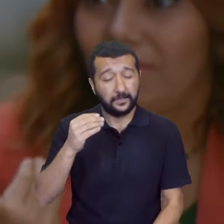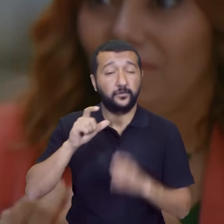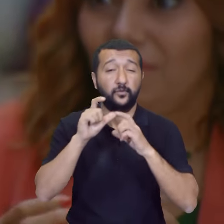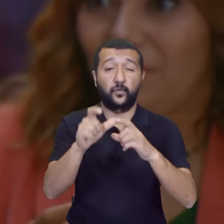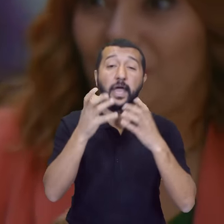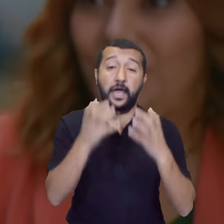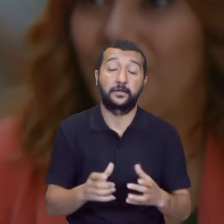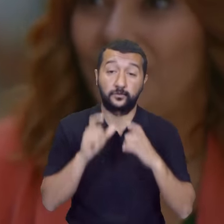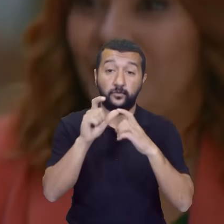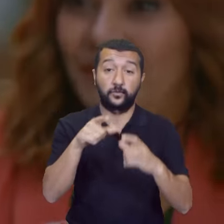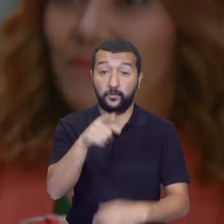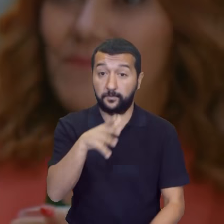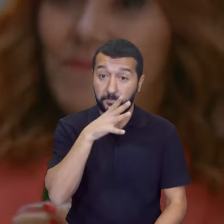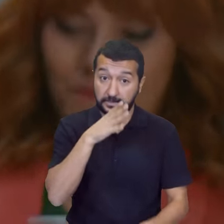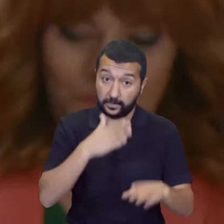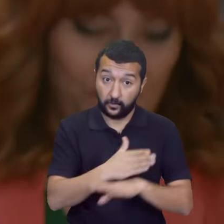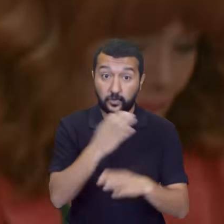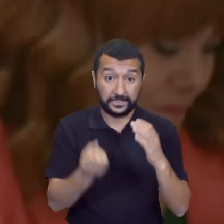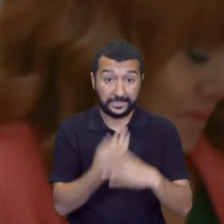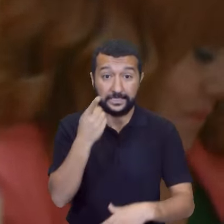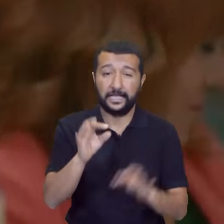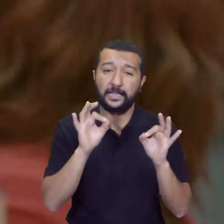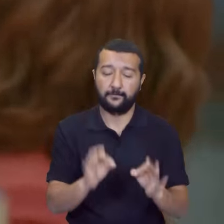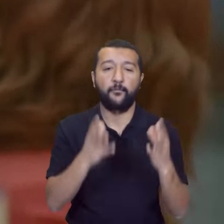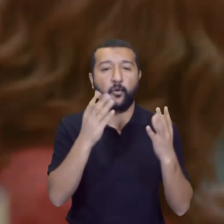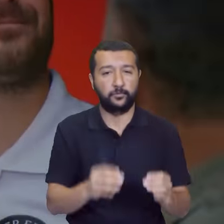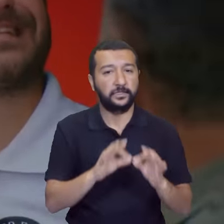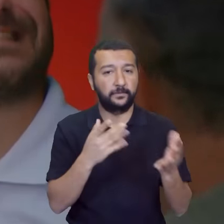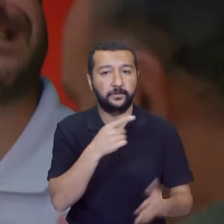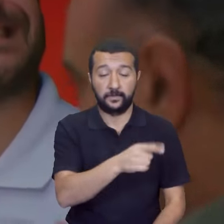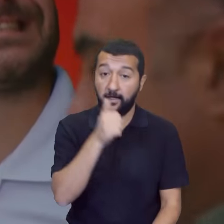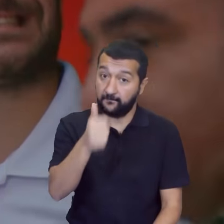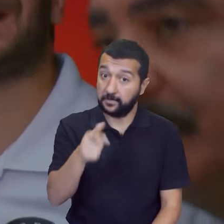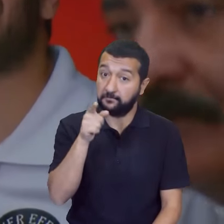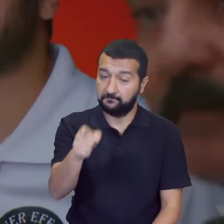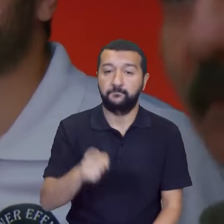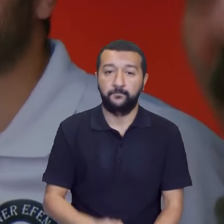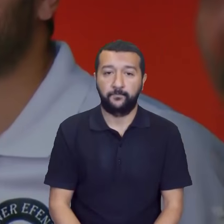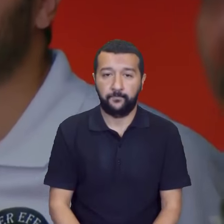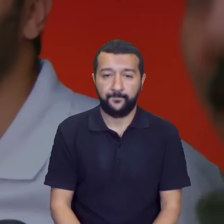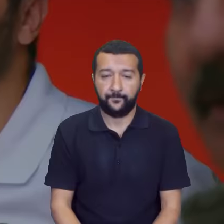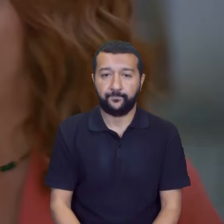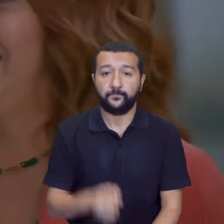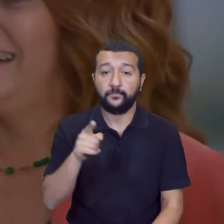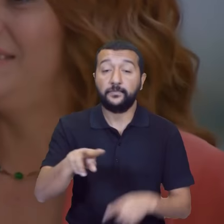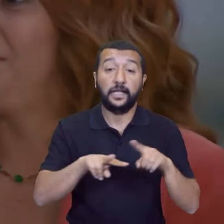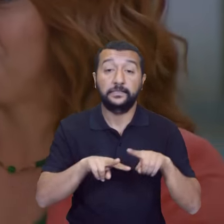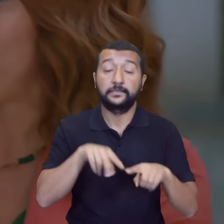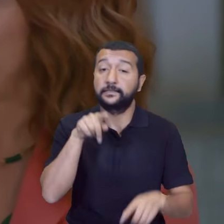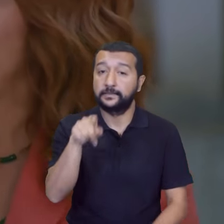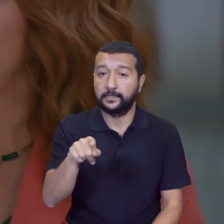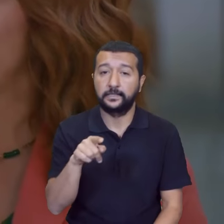en can alıcı soruyu soruyorum şimdi. Eğer bunu da bilirse tamam olmuş demektir bu iş. Aferin. aferin lan ya, hadi gel. Hı. Ayşen,